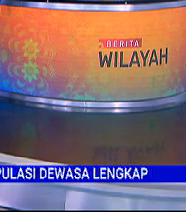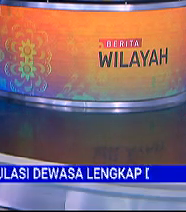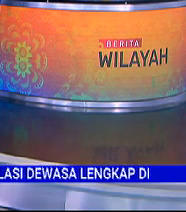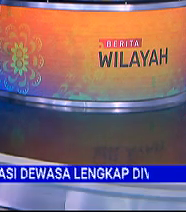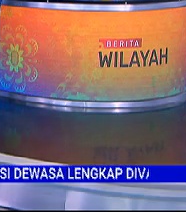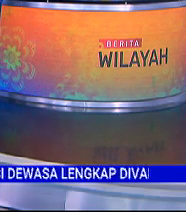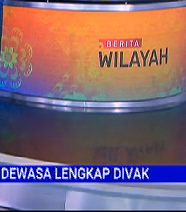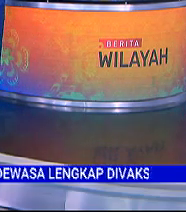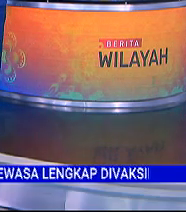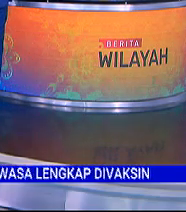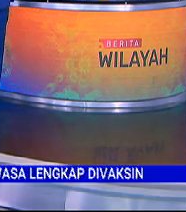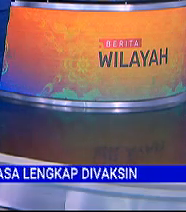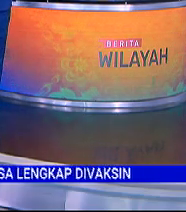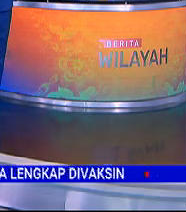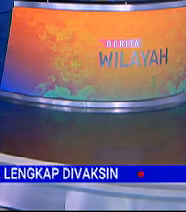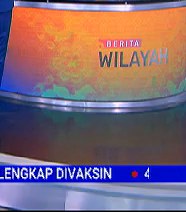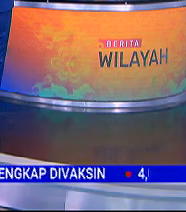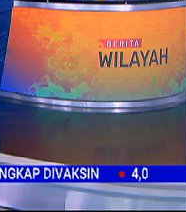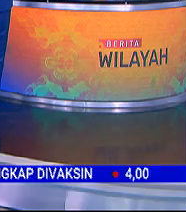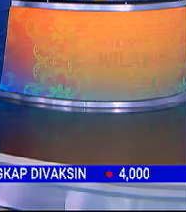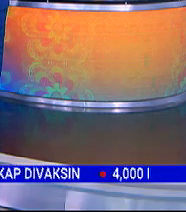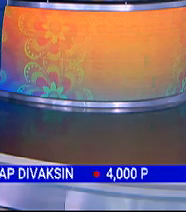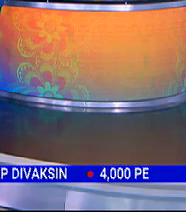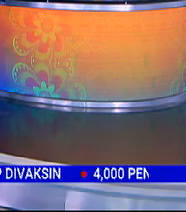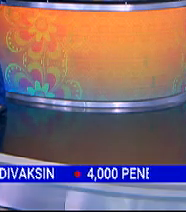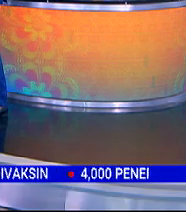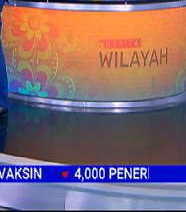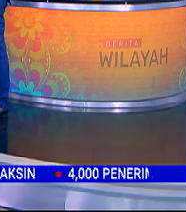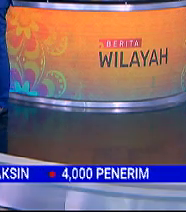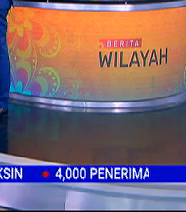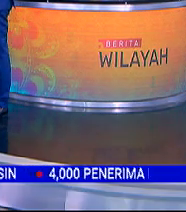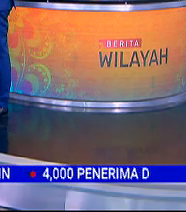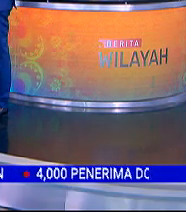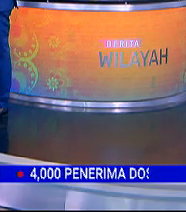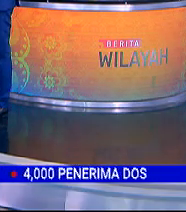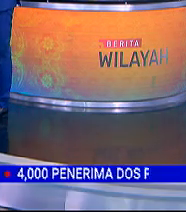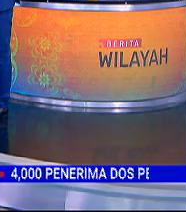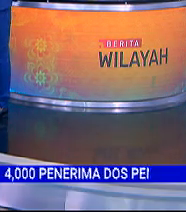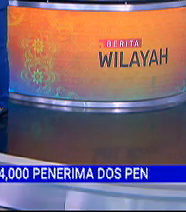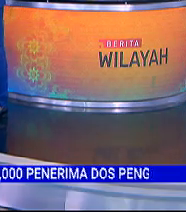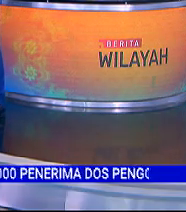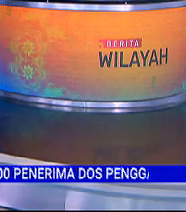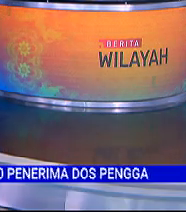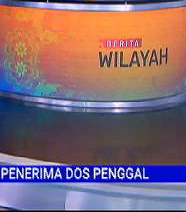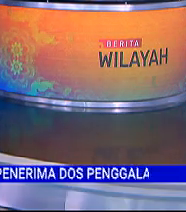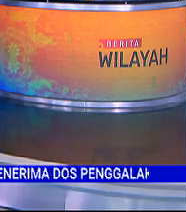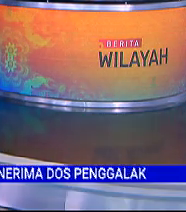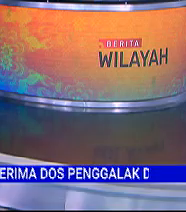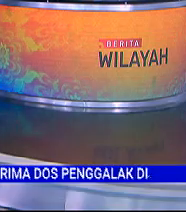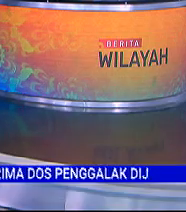lintas langsung dari Sabah dan Sarawak. Juga bersama kita hari ini, langsung dari Labuan. Terus setia bersama kami.